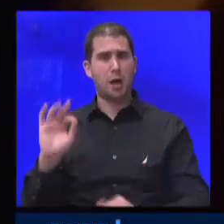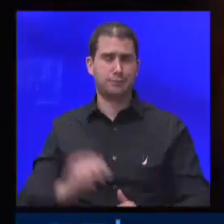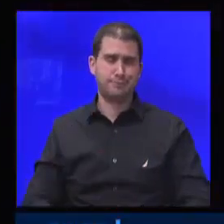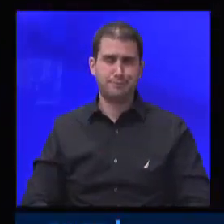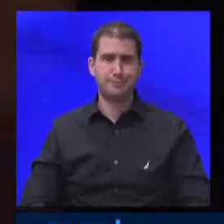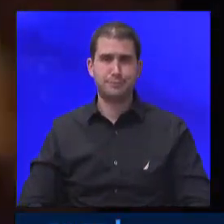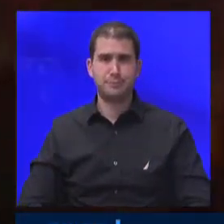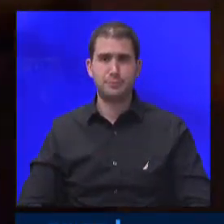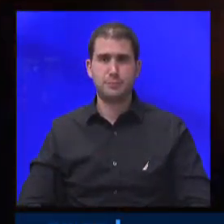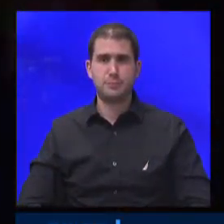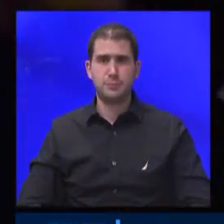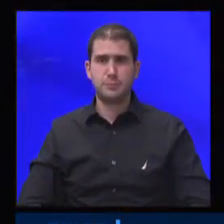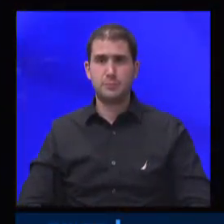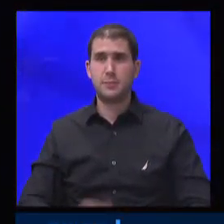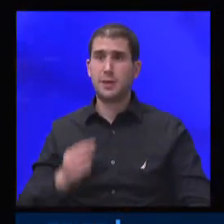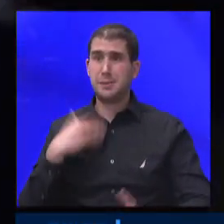אני באמצע השינה.